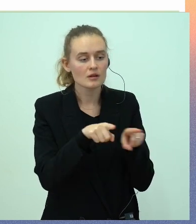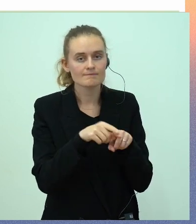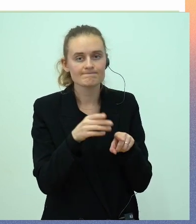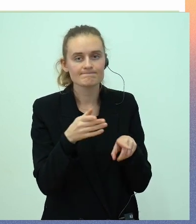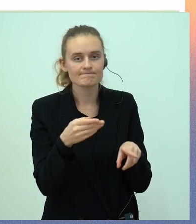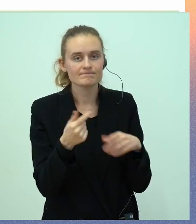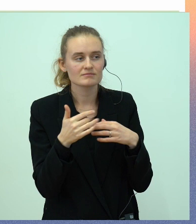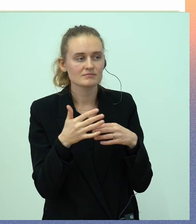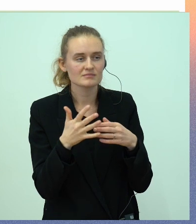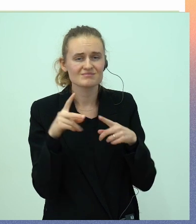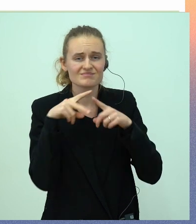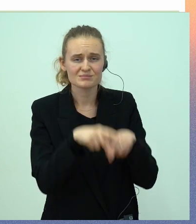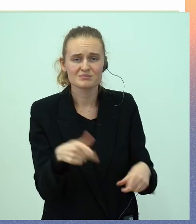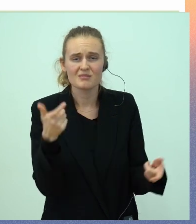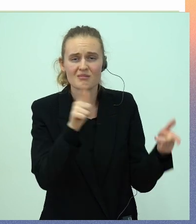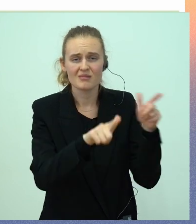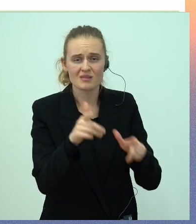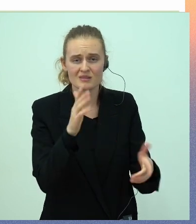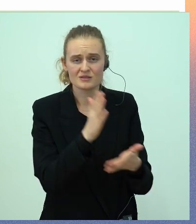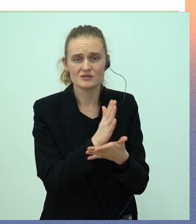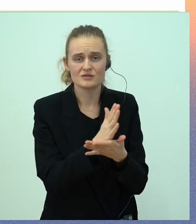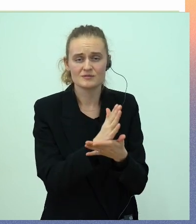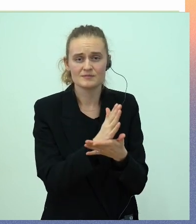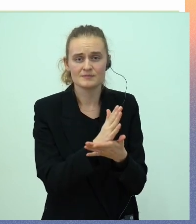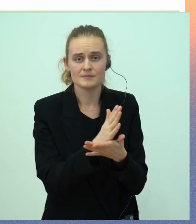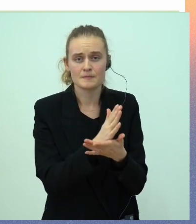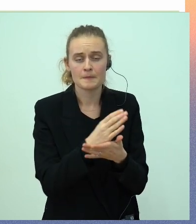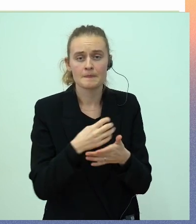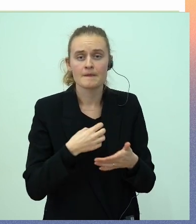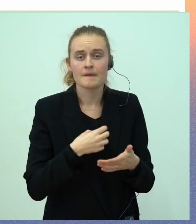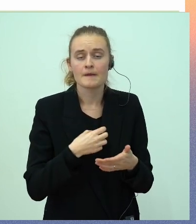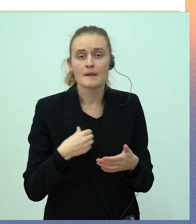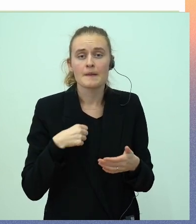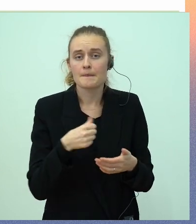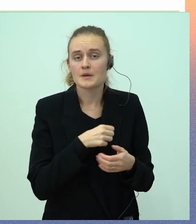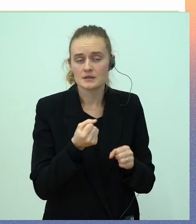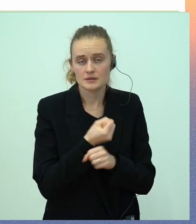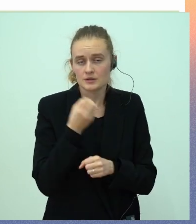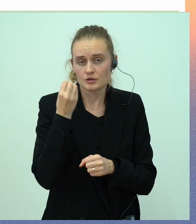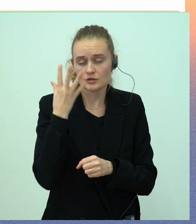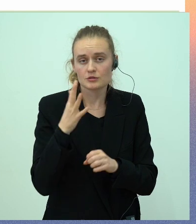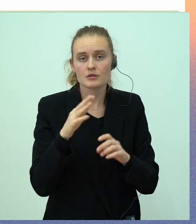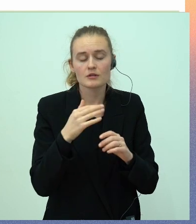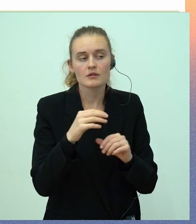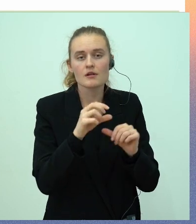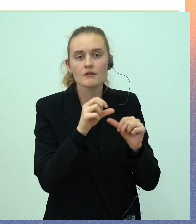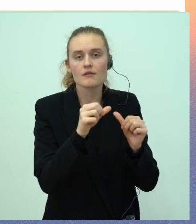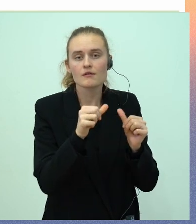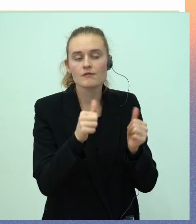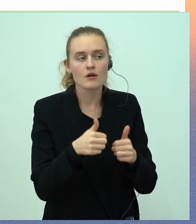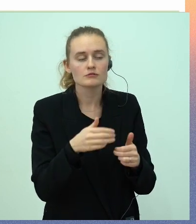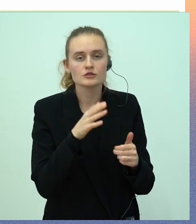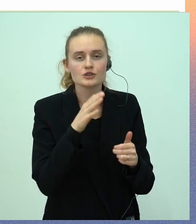neapykantos apraiškų objektas. Mes turime suvokti, kokio pobūdžio antisemitizmas egzistuoja